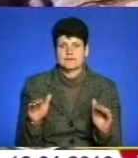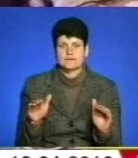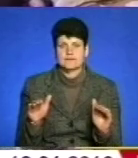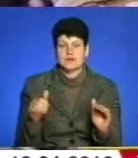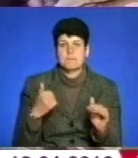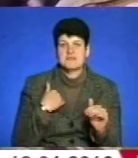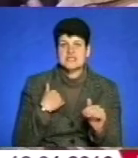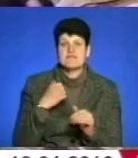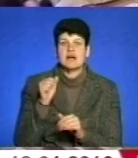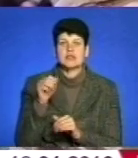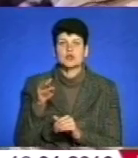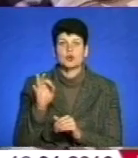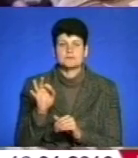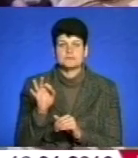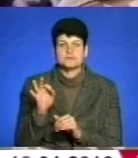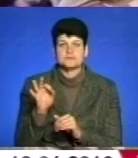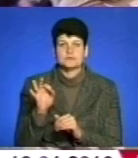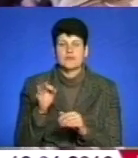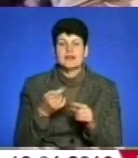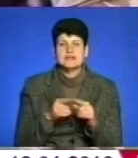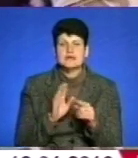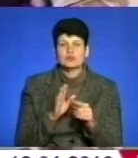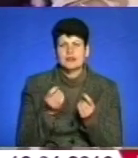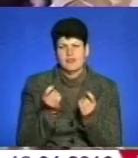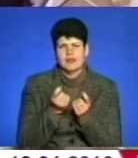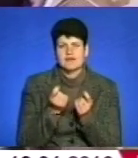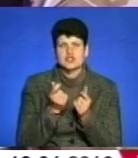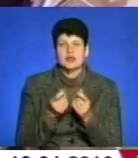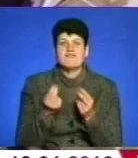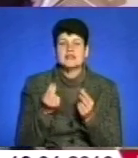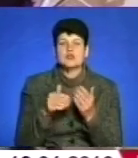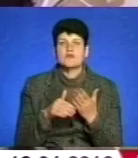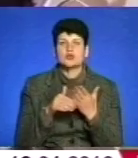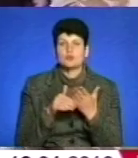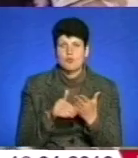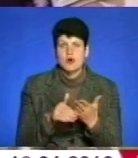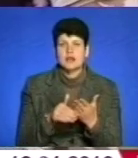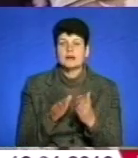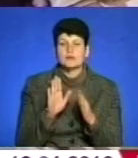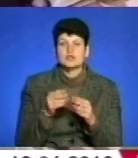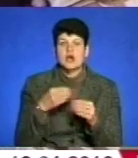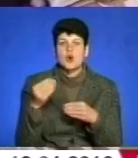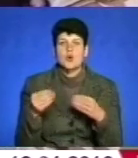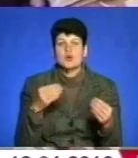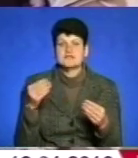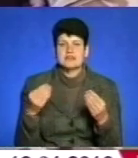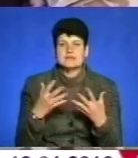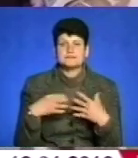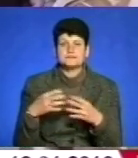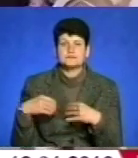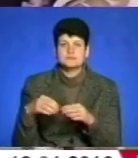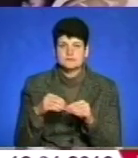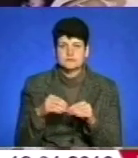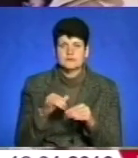бійців АТО. Це буде невеличка фінансова допомога, яка буде розвезена по цих сім'ях. І вона